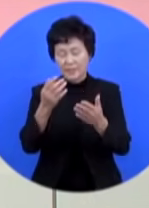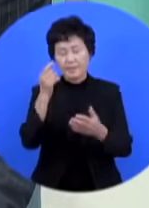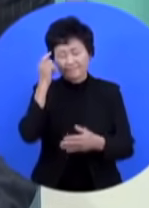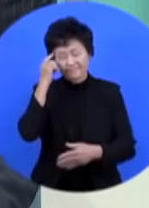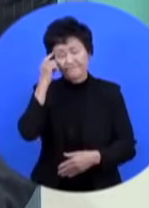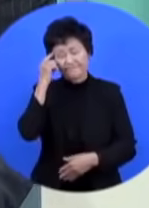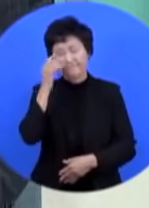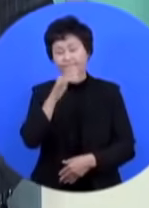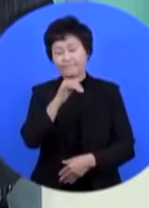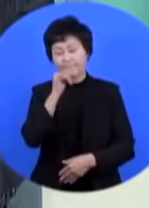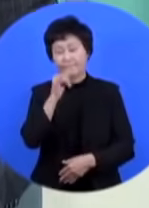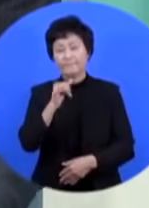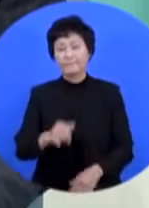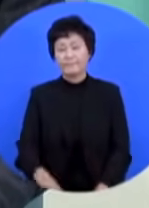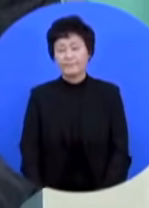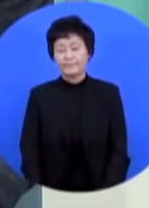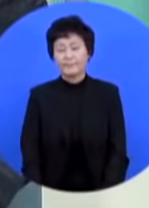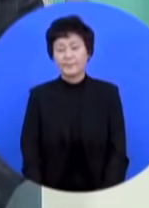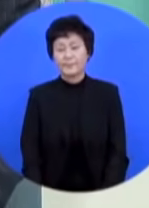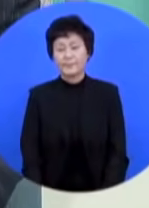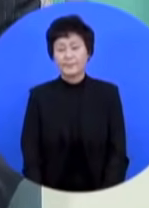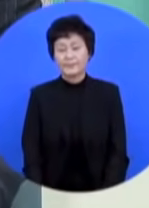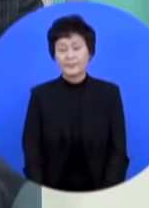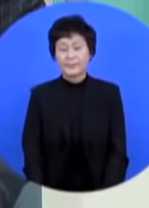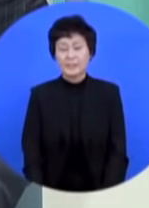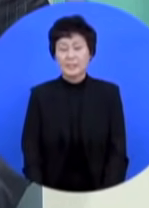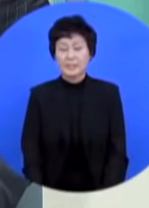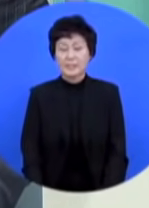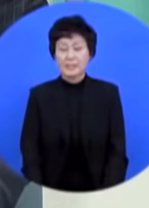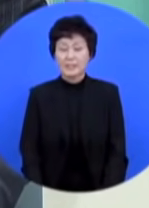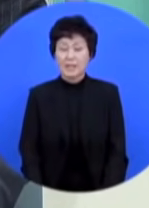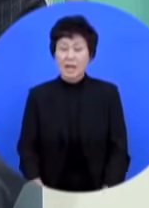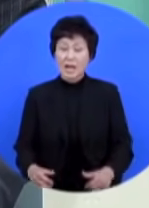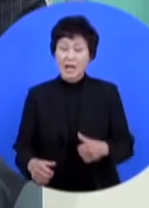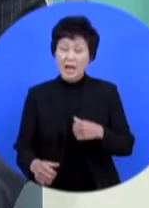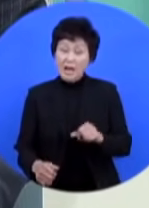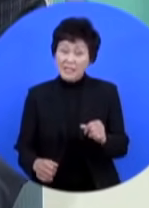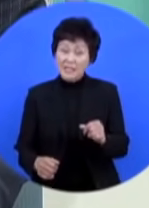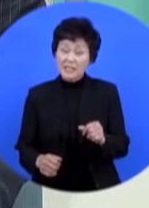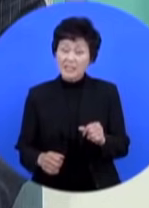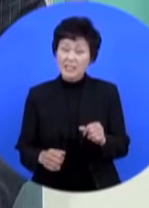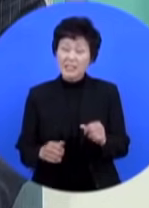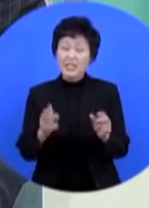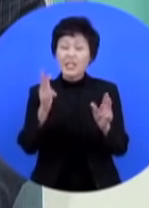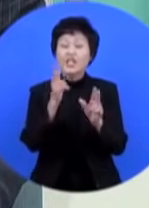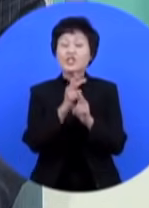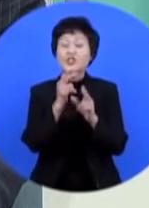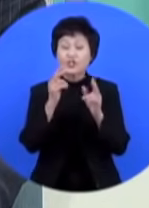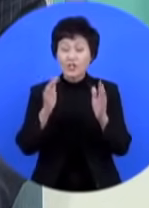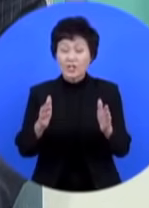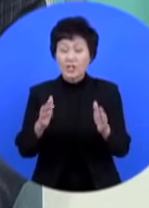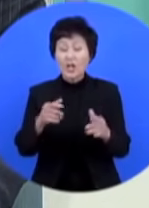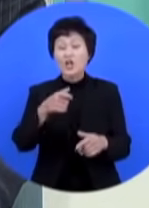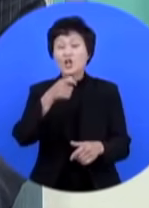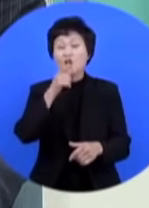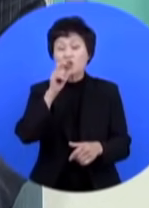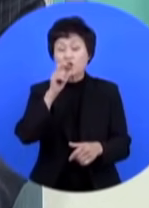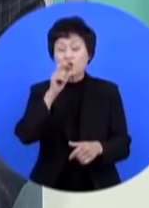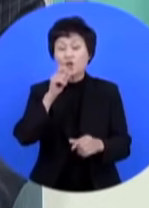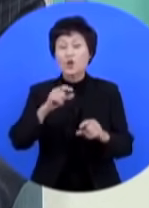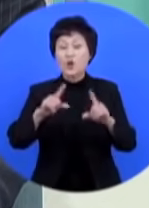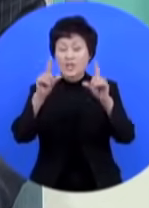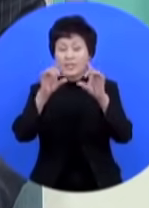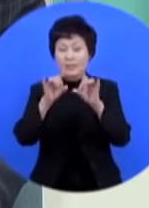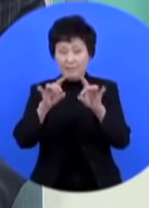그러면은 요한군이 이렇게 일주일을 보내면서 수요일에 아버지 어머니께 이렇게 메일을 그것도